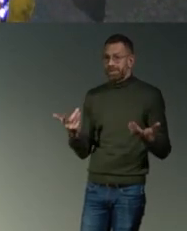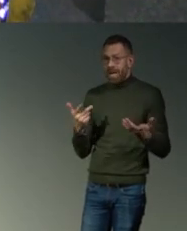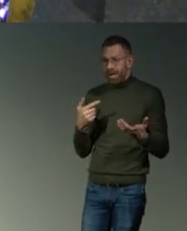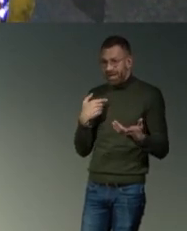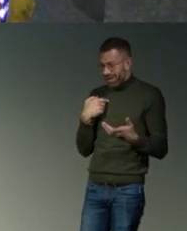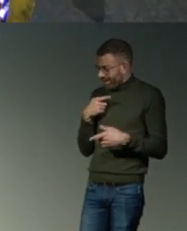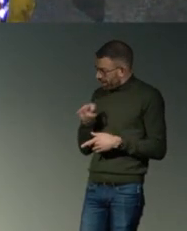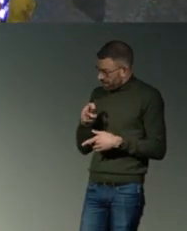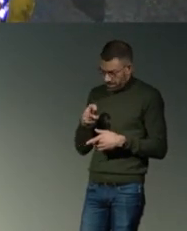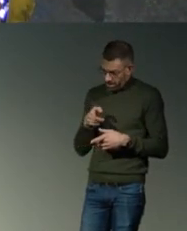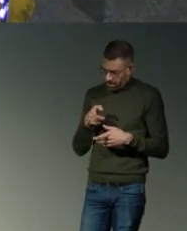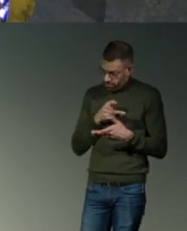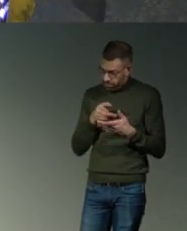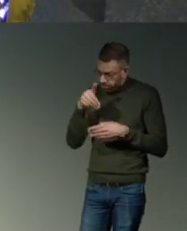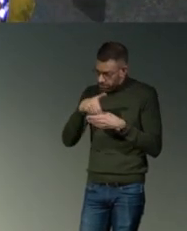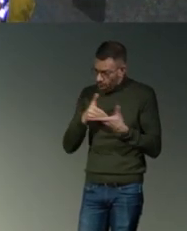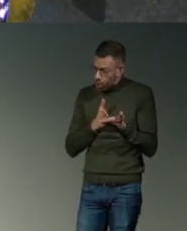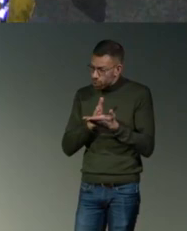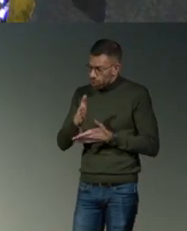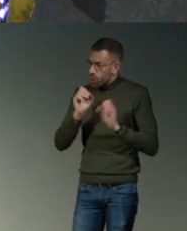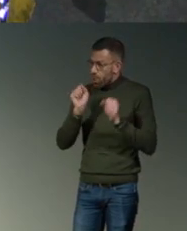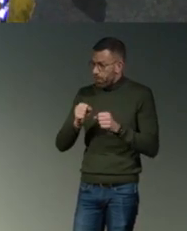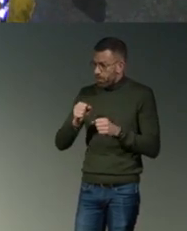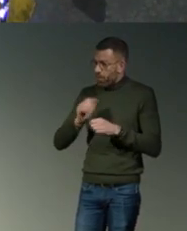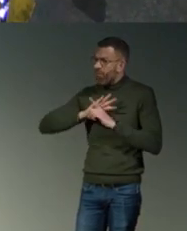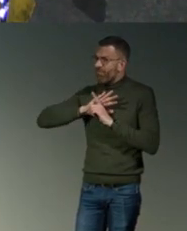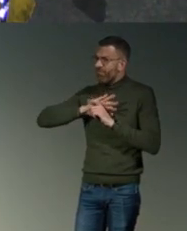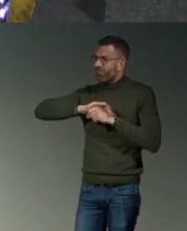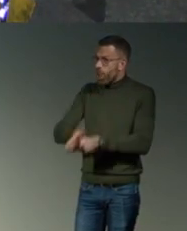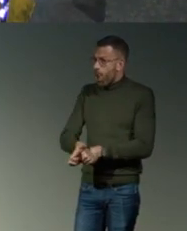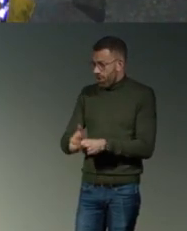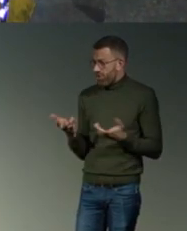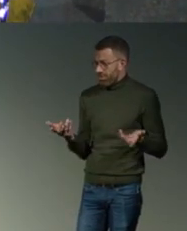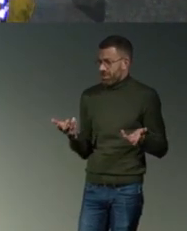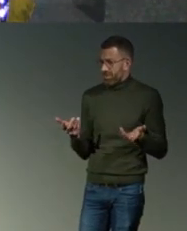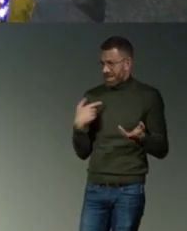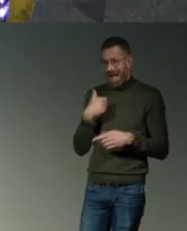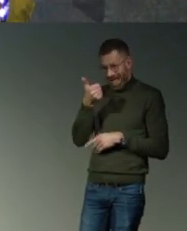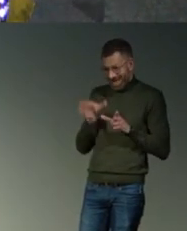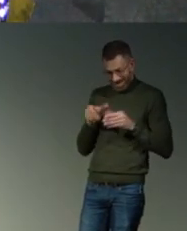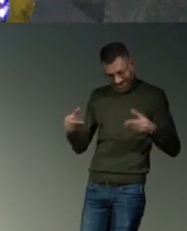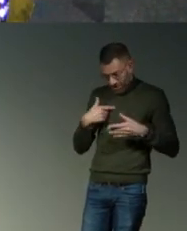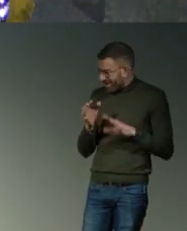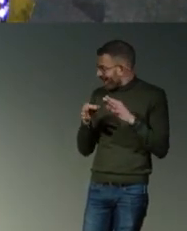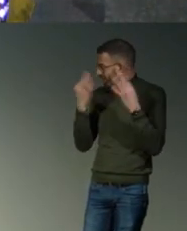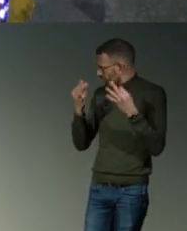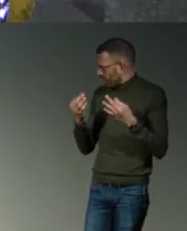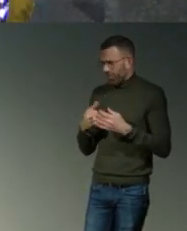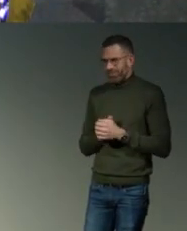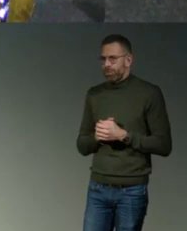fait que ça peut vouloir dire violer. Il y en a un seul que j'ai trouvé qui le fait. Je peux lire un petit extrait ? Vite